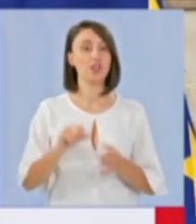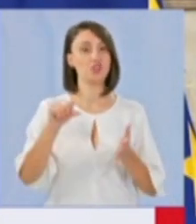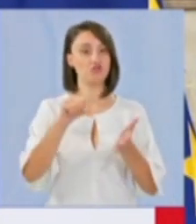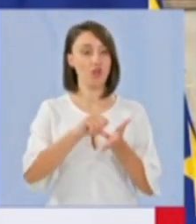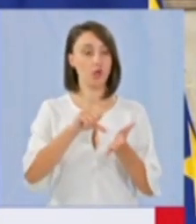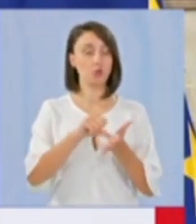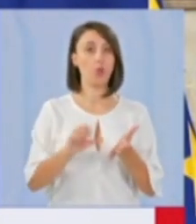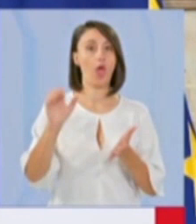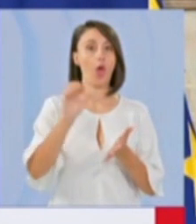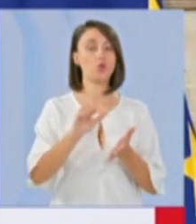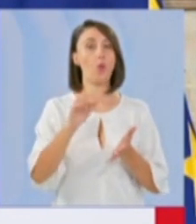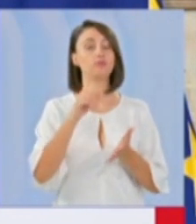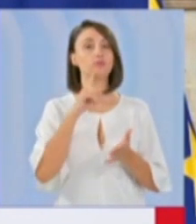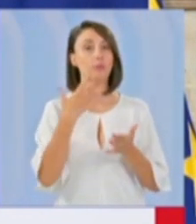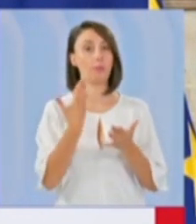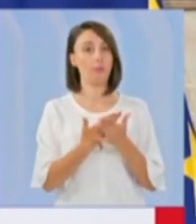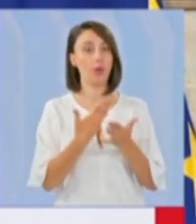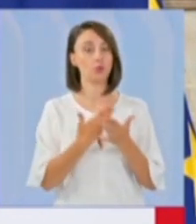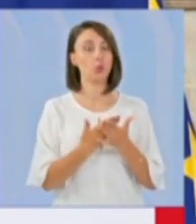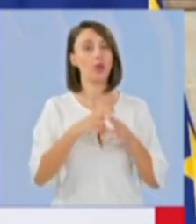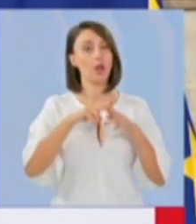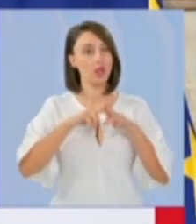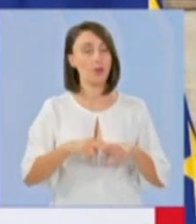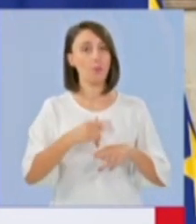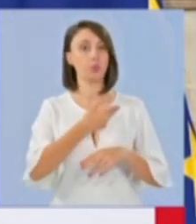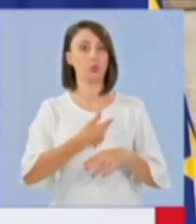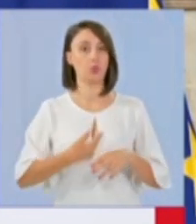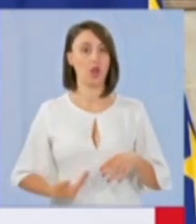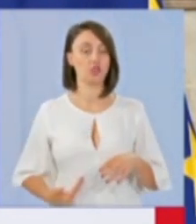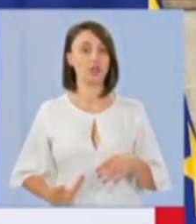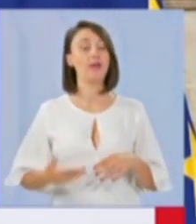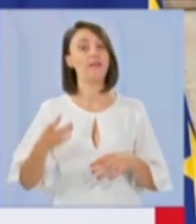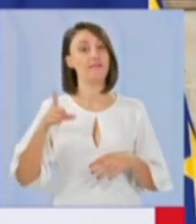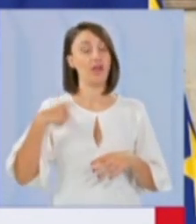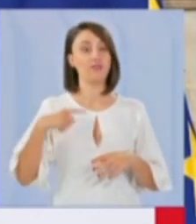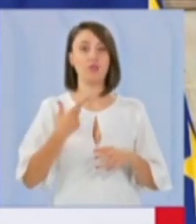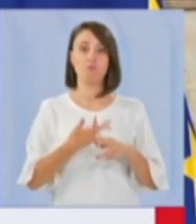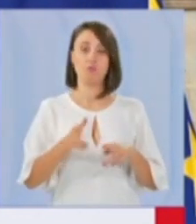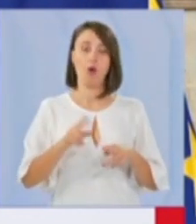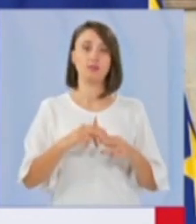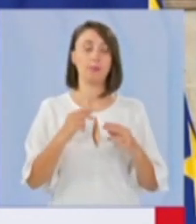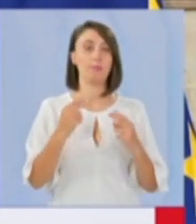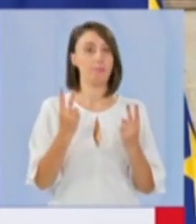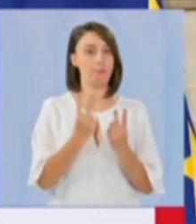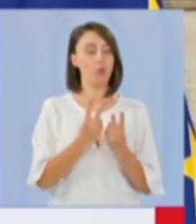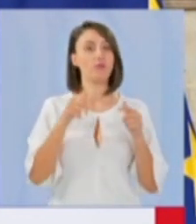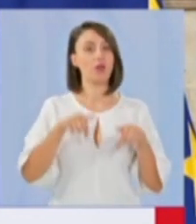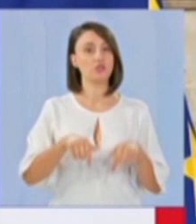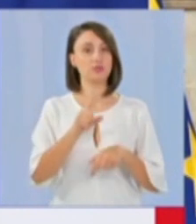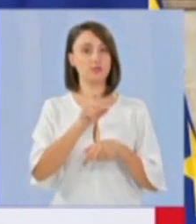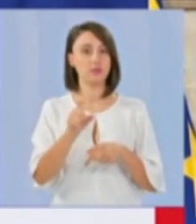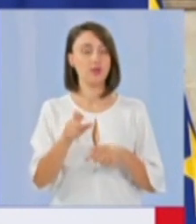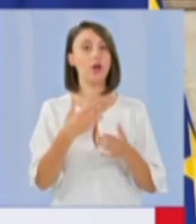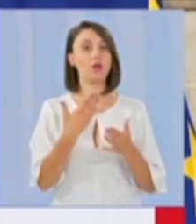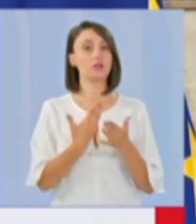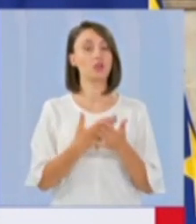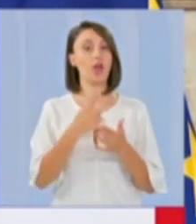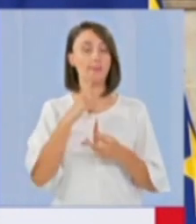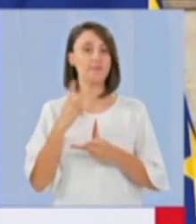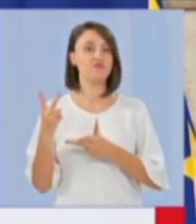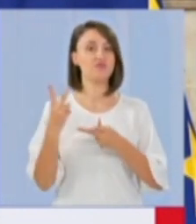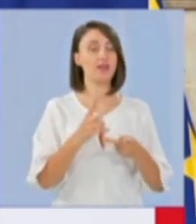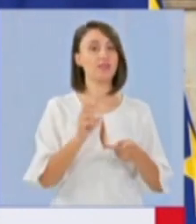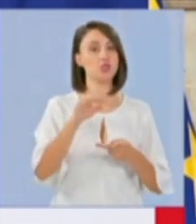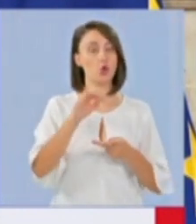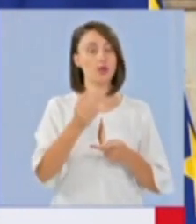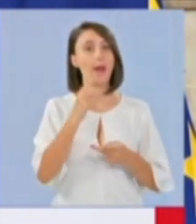Centrul Euroatlantic pentru Reziliență de la București va fi foarte util în acest sens și am invitat